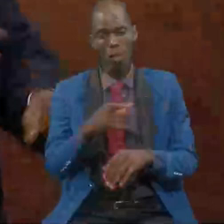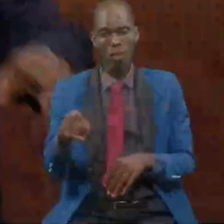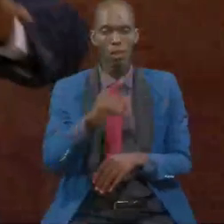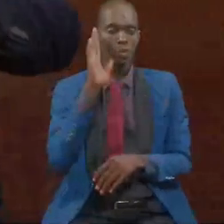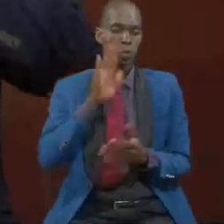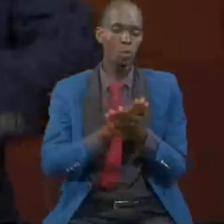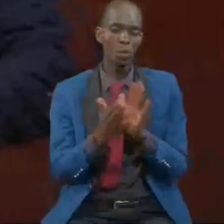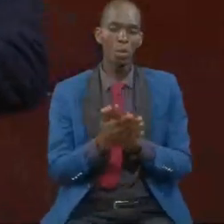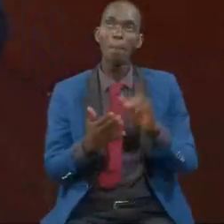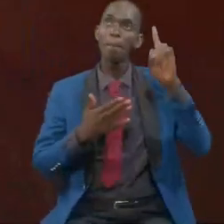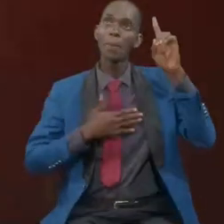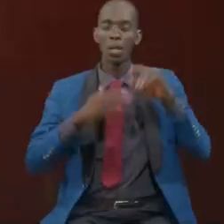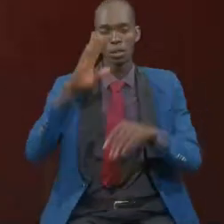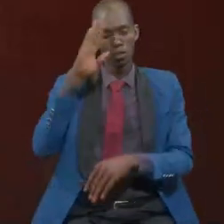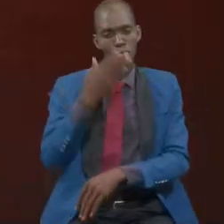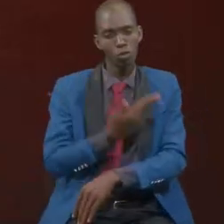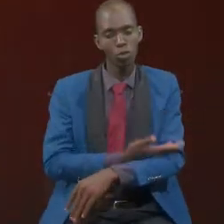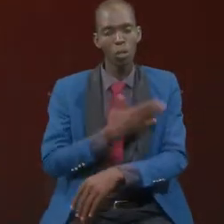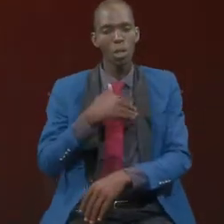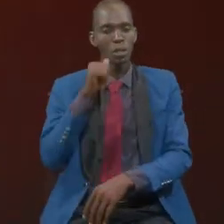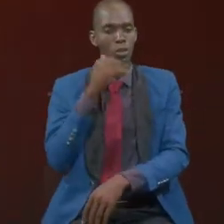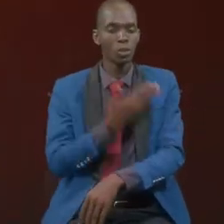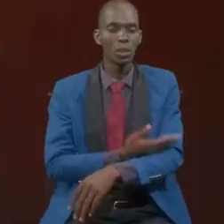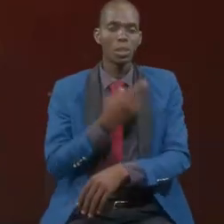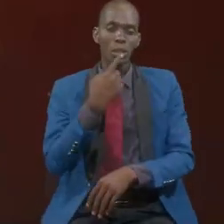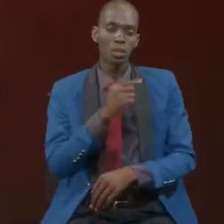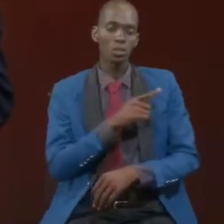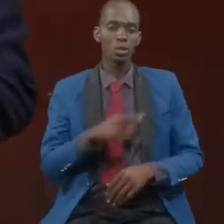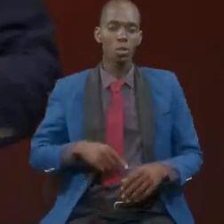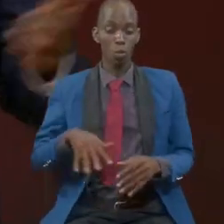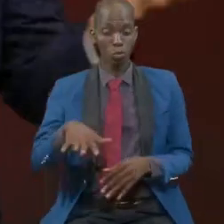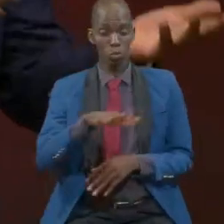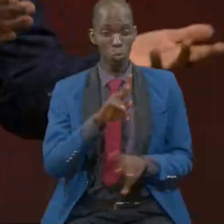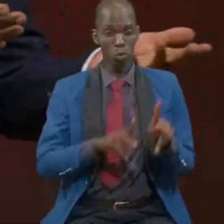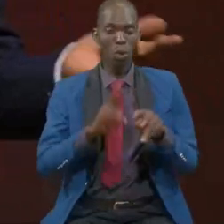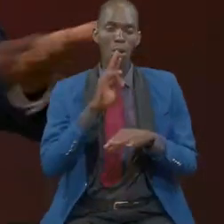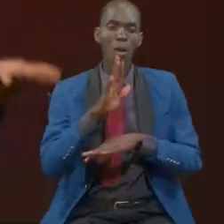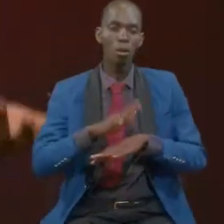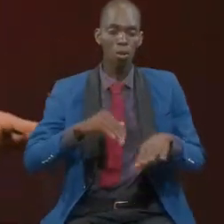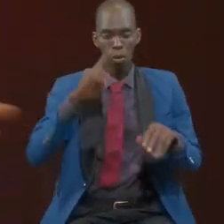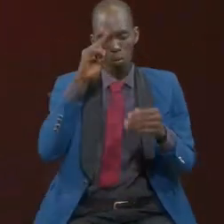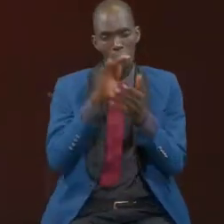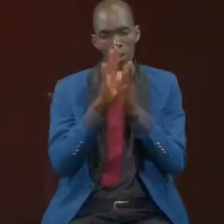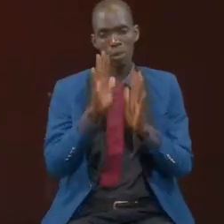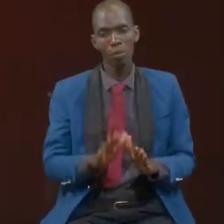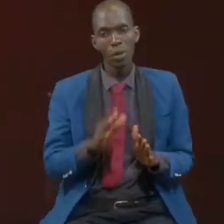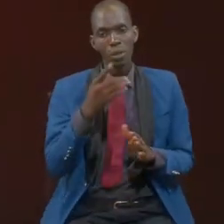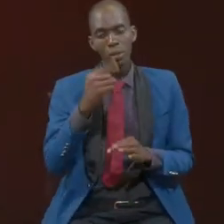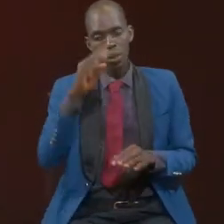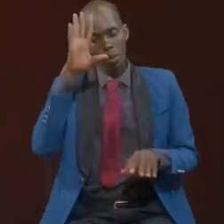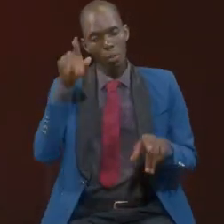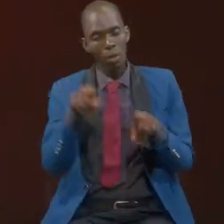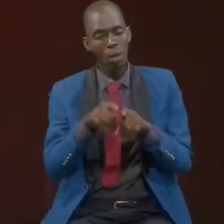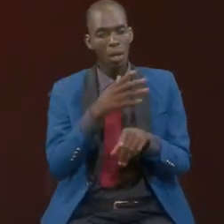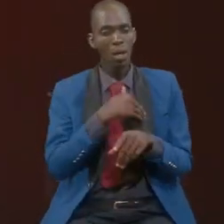filles, dit l'Éternel. Ce sont les frères. Mes frères, les frères de l'apôtre,